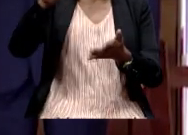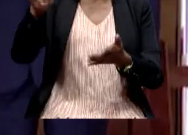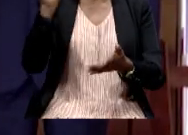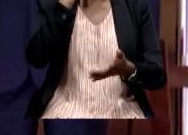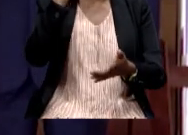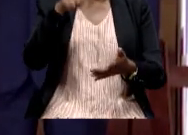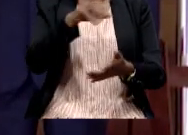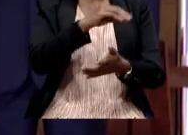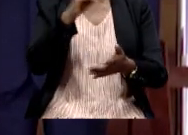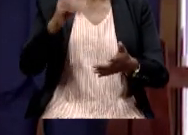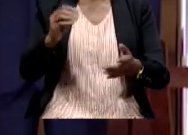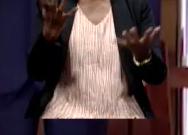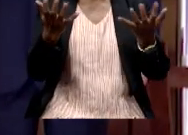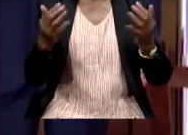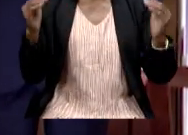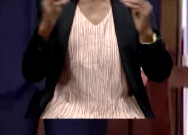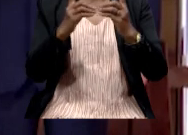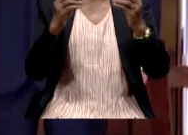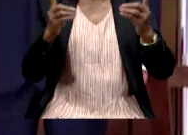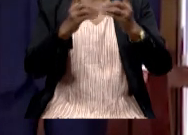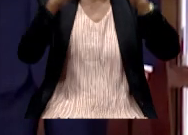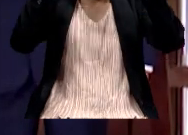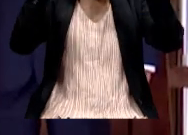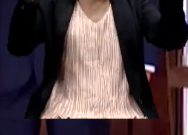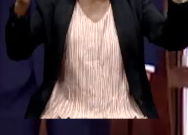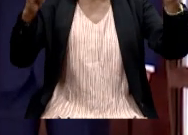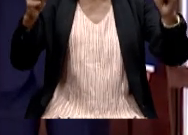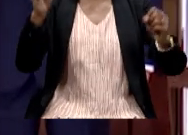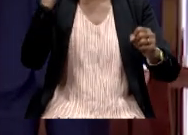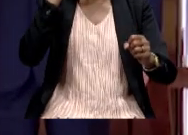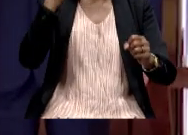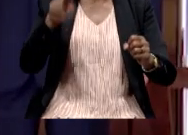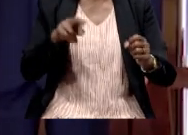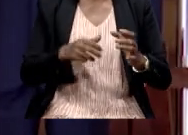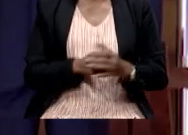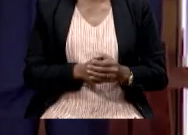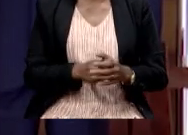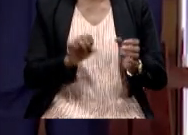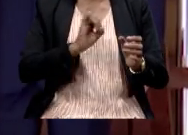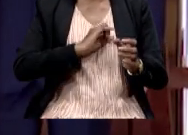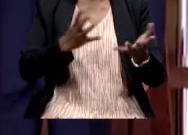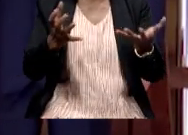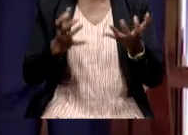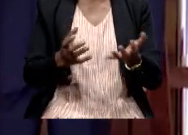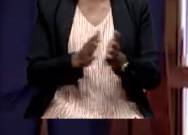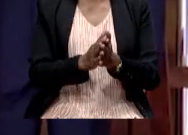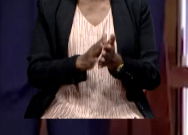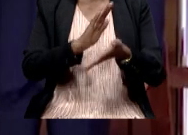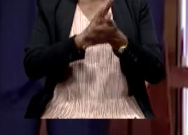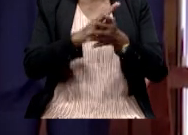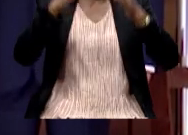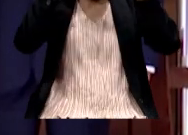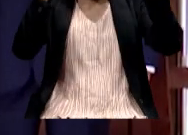dan akan bertemu dengan Presiden zelinski misinya adalah mengajak presiden